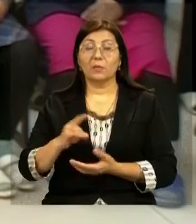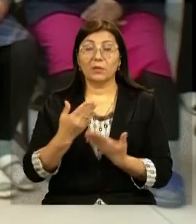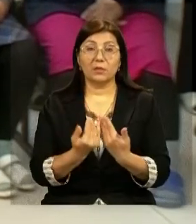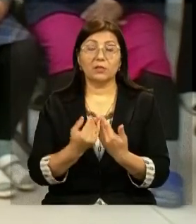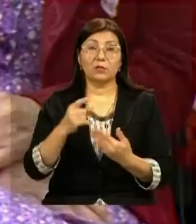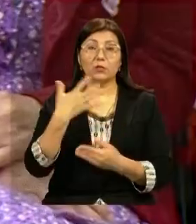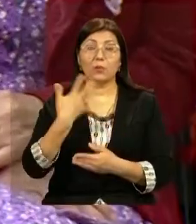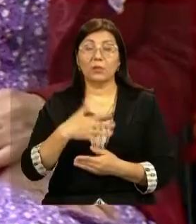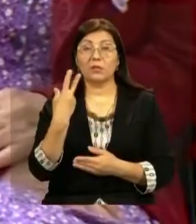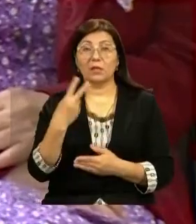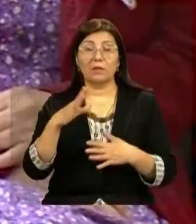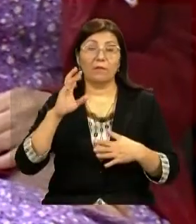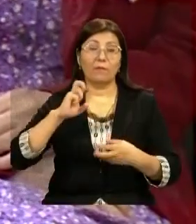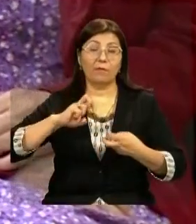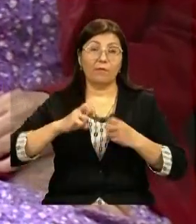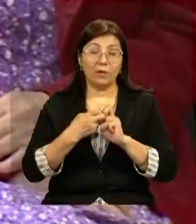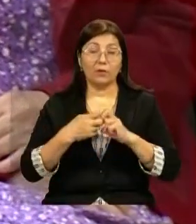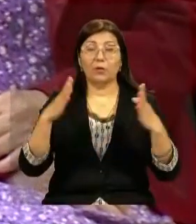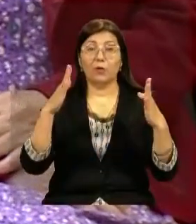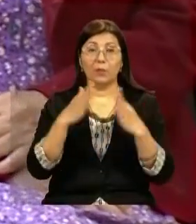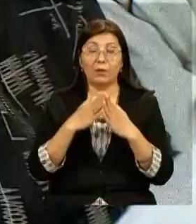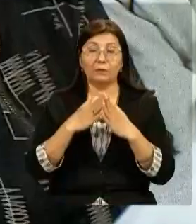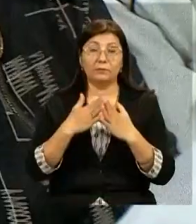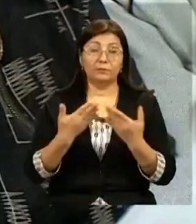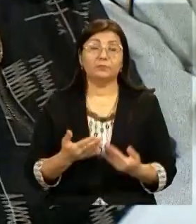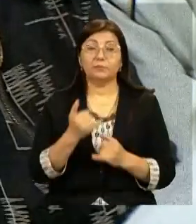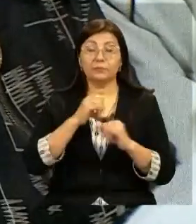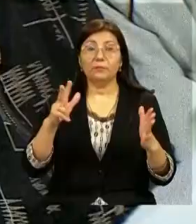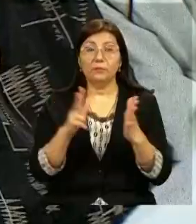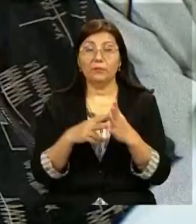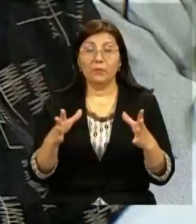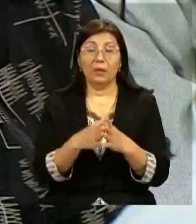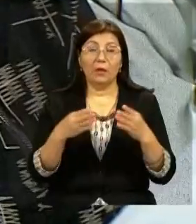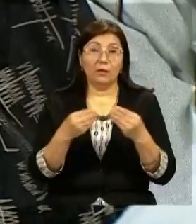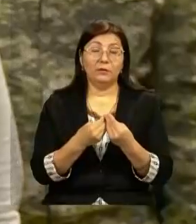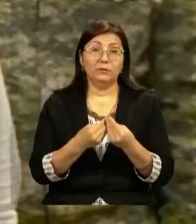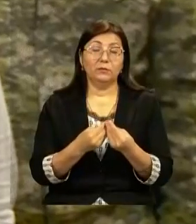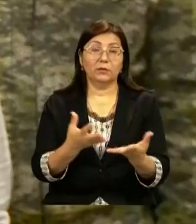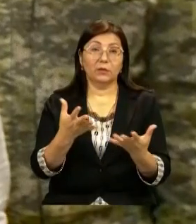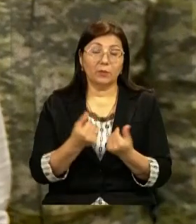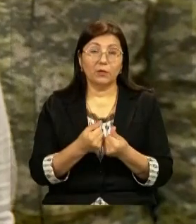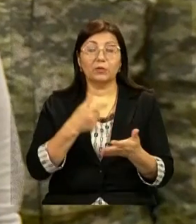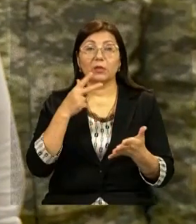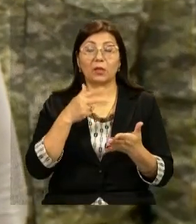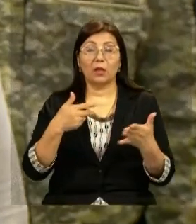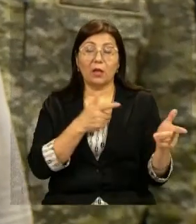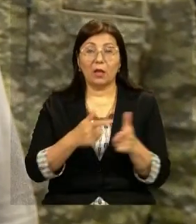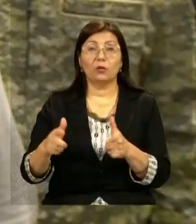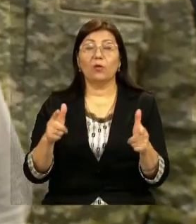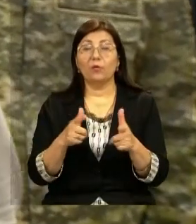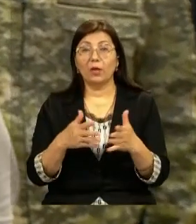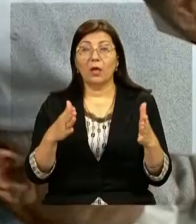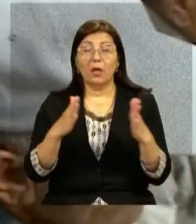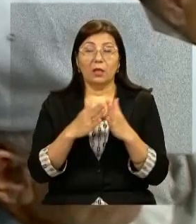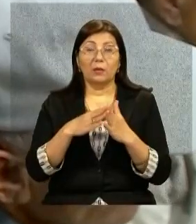момент 152 затопленных дома признаны непригодными для жилья. 8 семей предпочли получить уже готовые дома. Свыше 40 семей согласились на новое